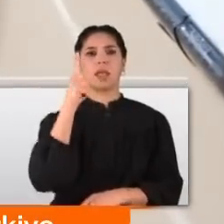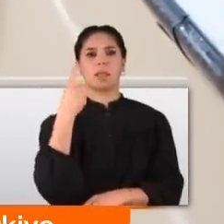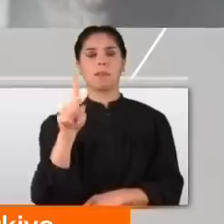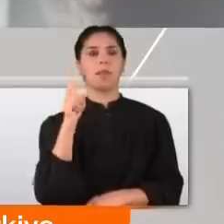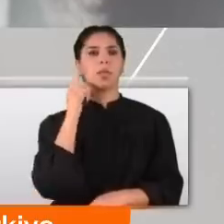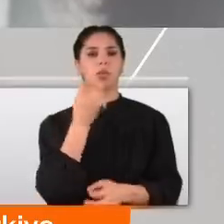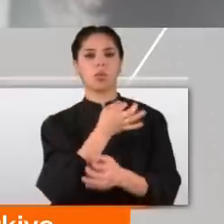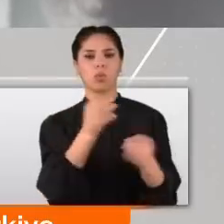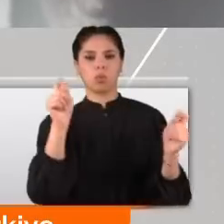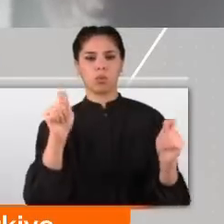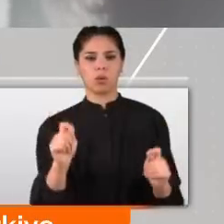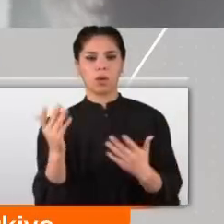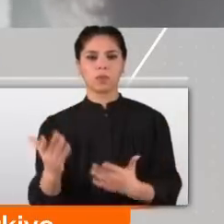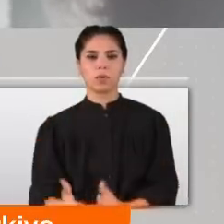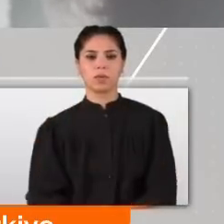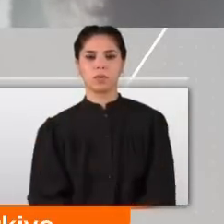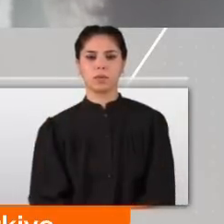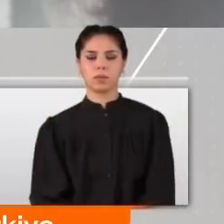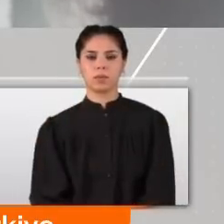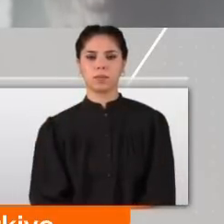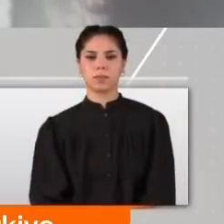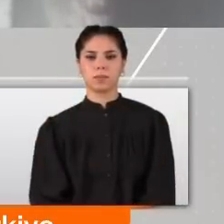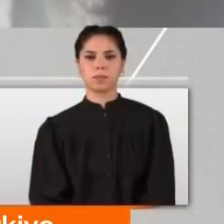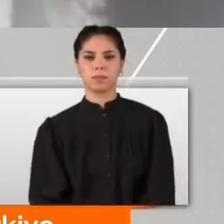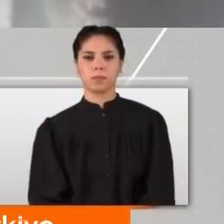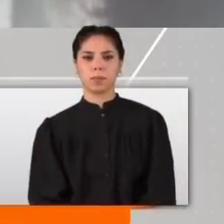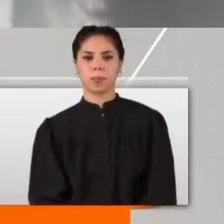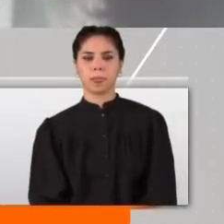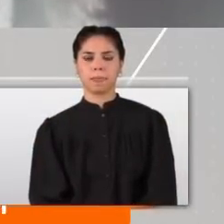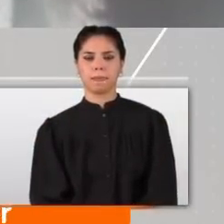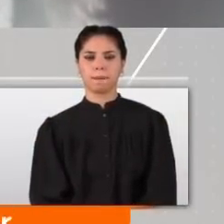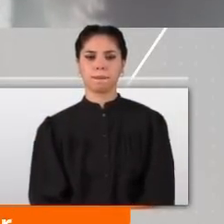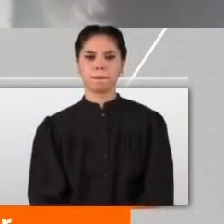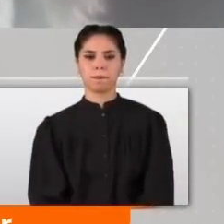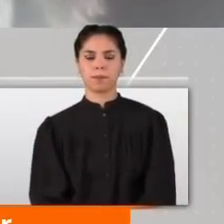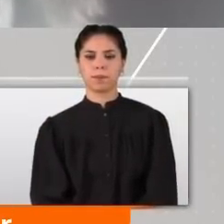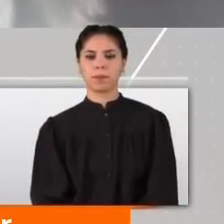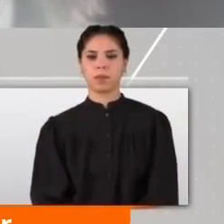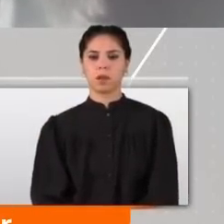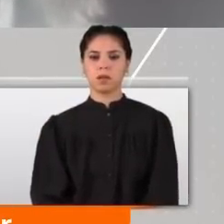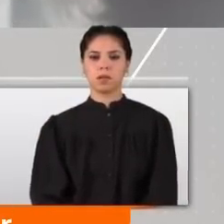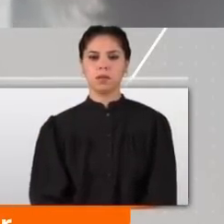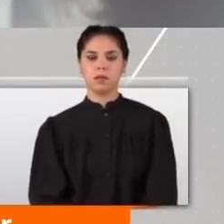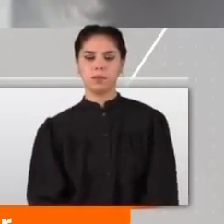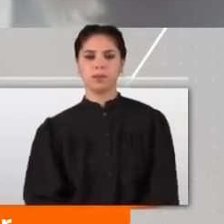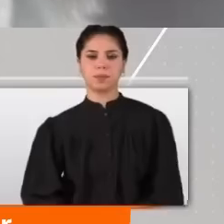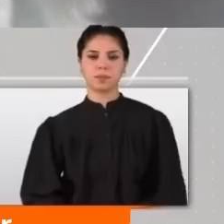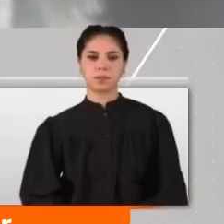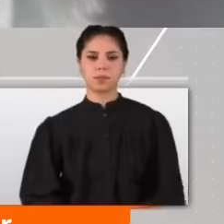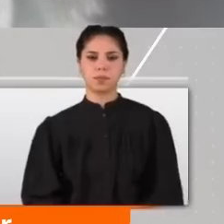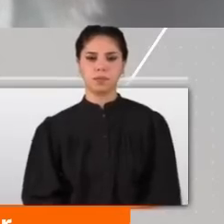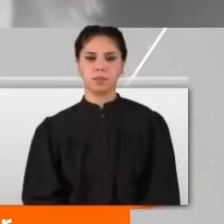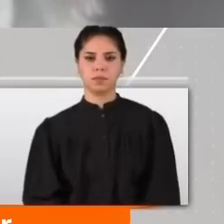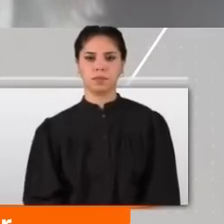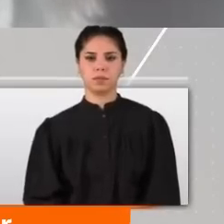çıkarılacağını duyurdu. Paramız olduğu için %300'lük zamları ödeyeceğimizle karşılaştırılmamalı. Hepimiz